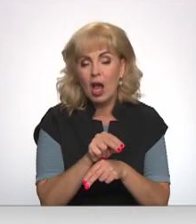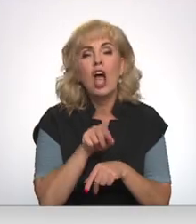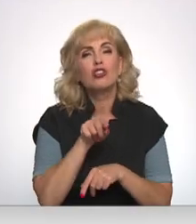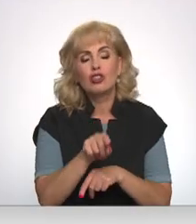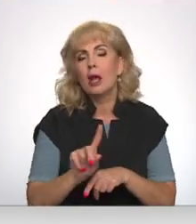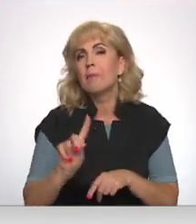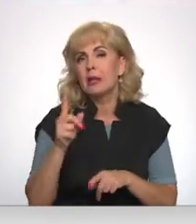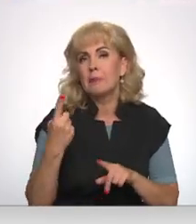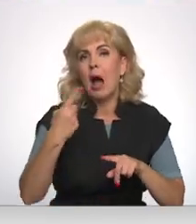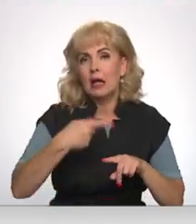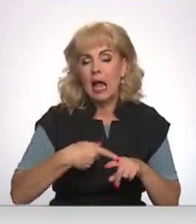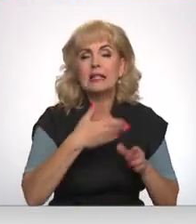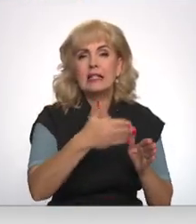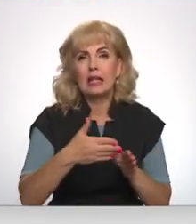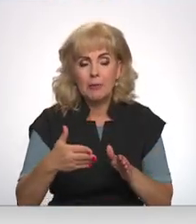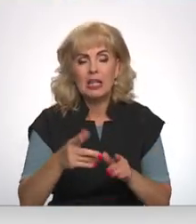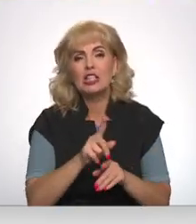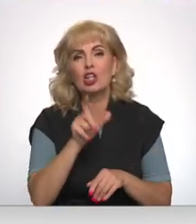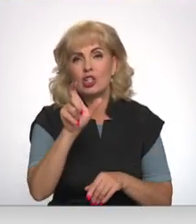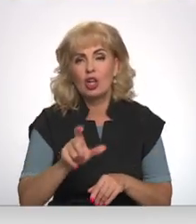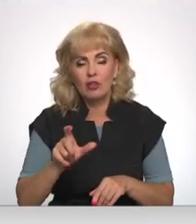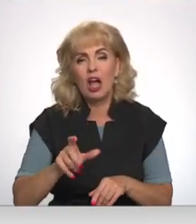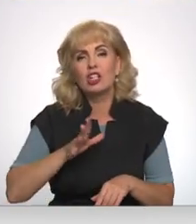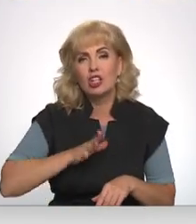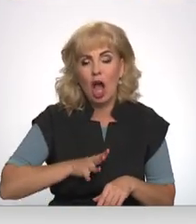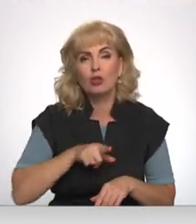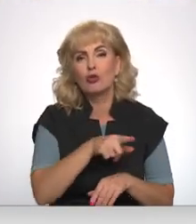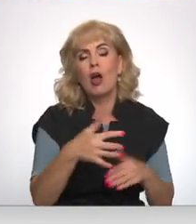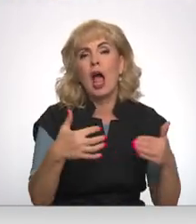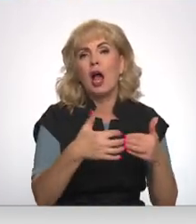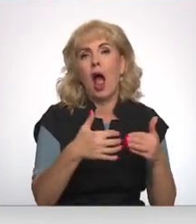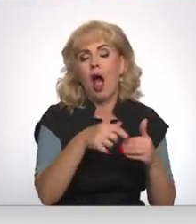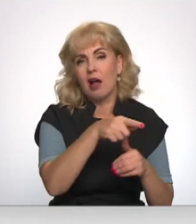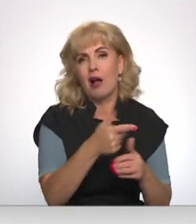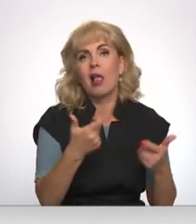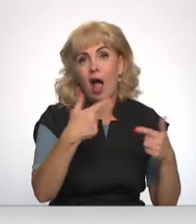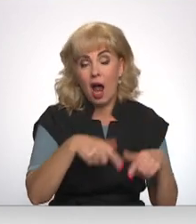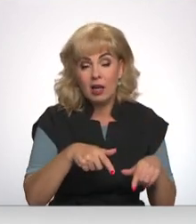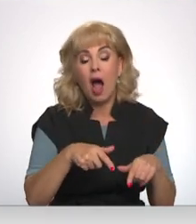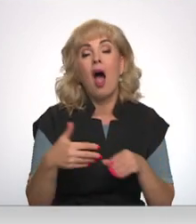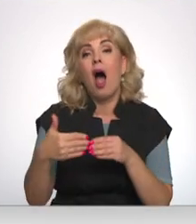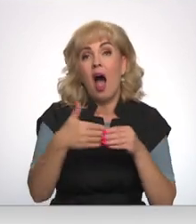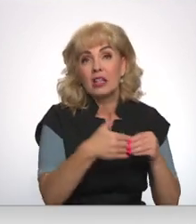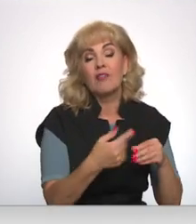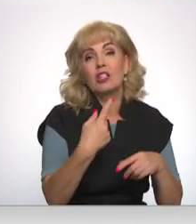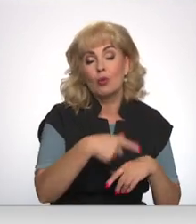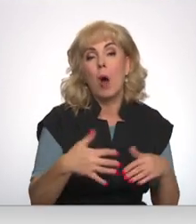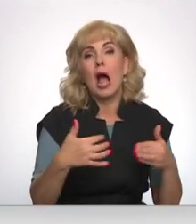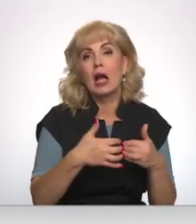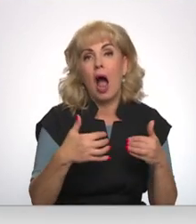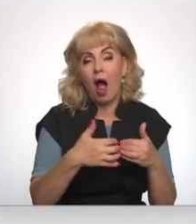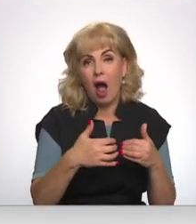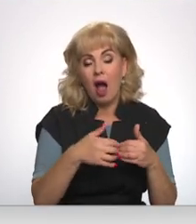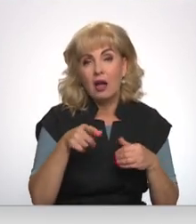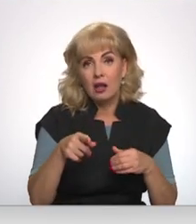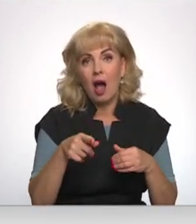ir pirmā reize, kad slimnīcā nonāk cilvēki, kas cietuši karadarbības zonā. Pacienti, kas ir atvests no karadarbības zonas, ir pirmo reizi.